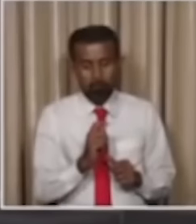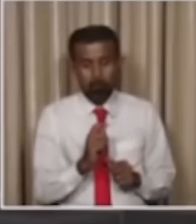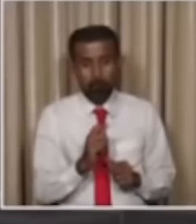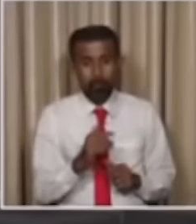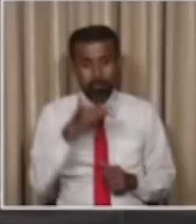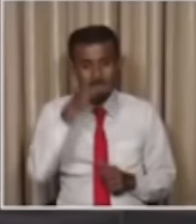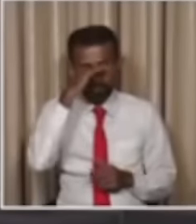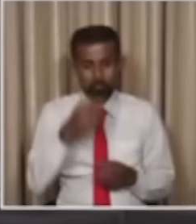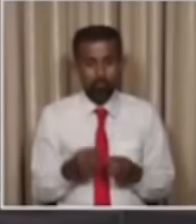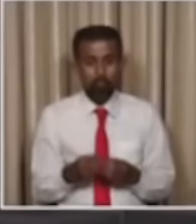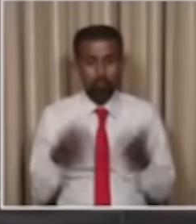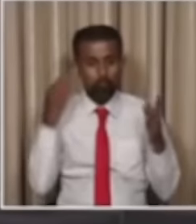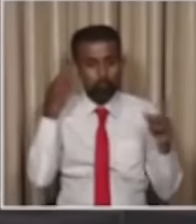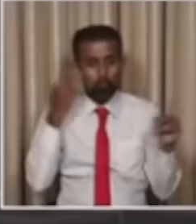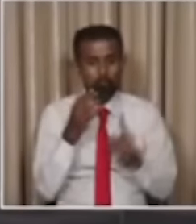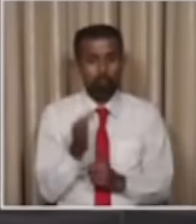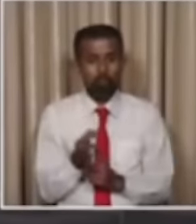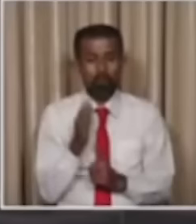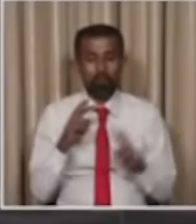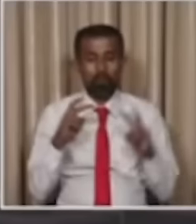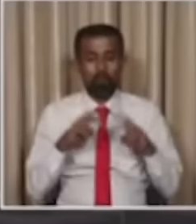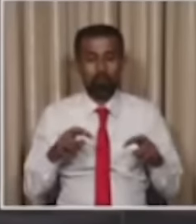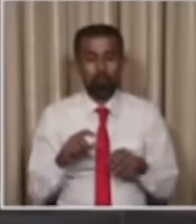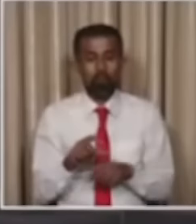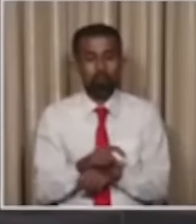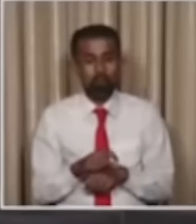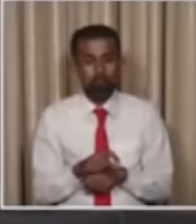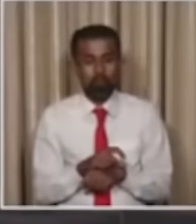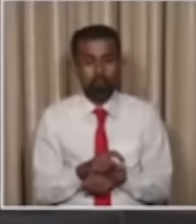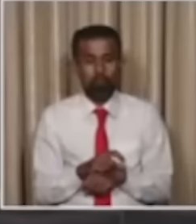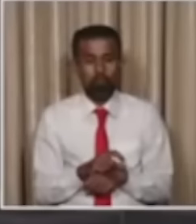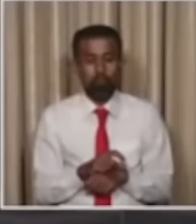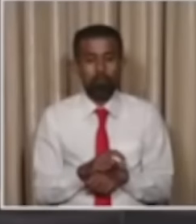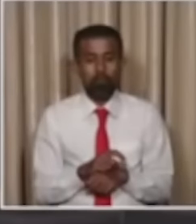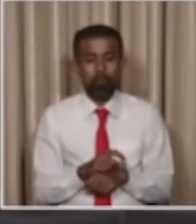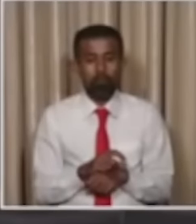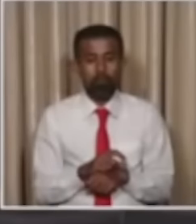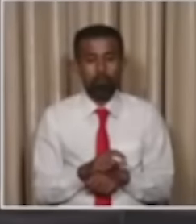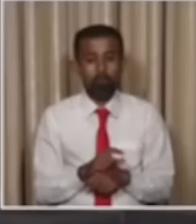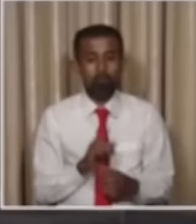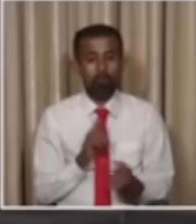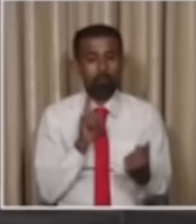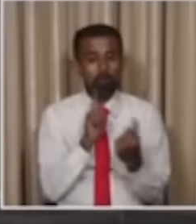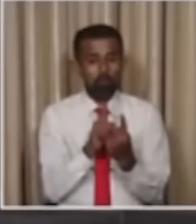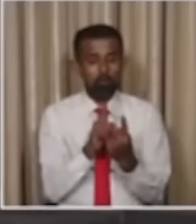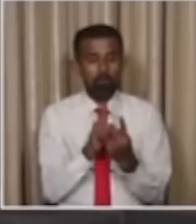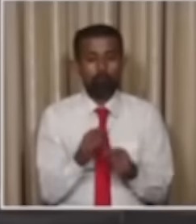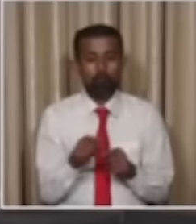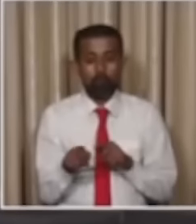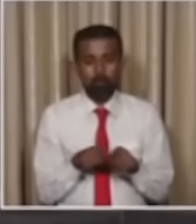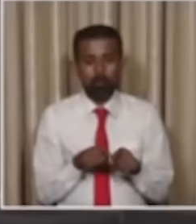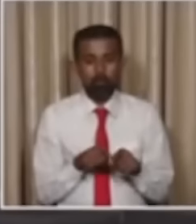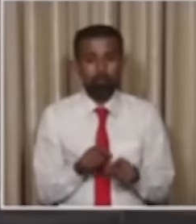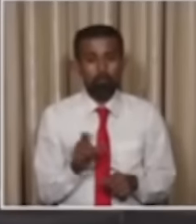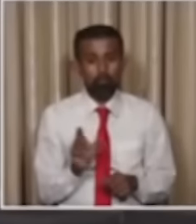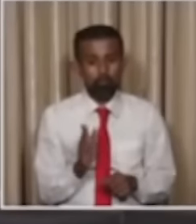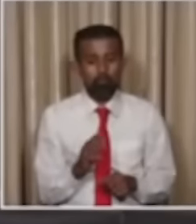ඉරිදා ප්‍රහාරය පිළිබඳ ජනාධිපති විමර්ශන කොමිෂන් සභාව හමුවේ වගේම ඔහු